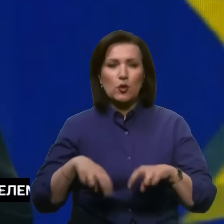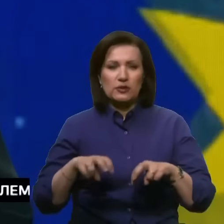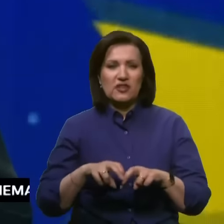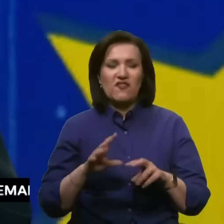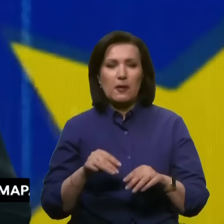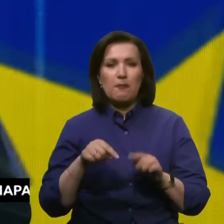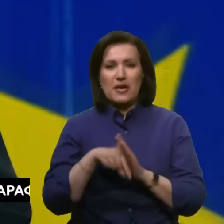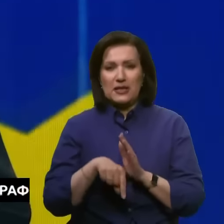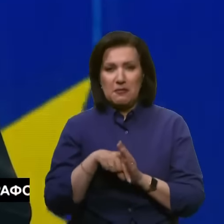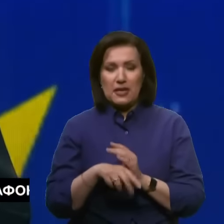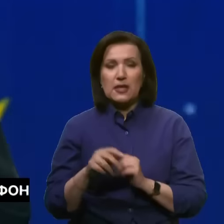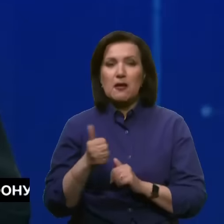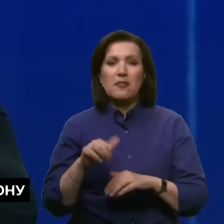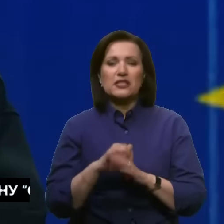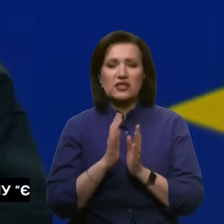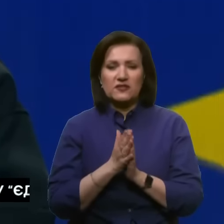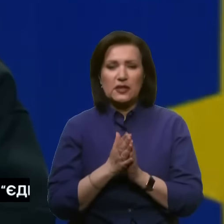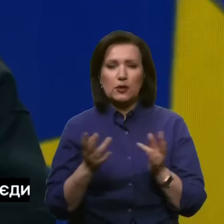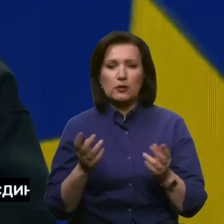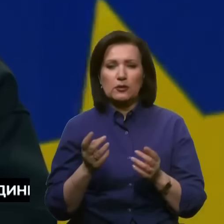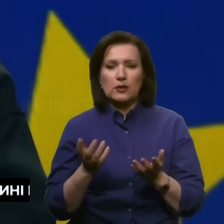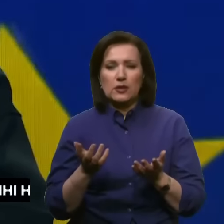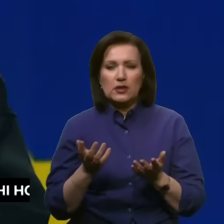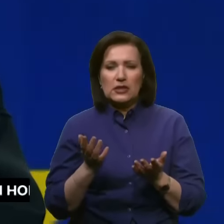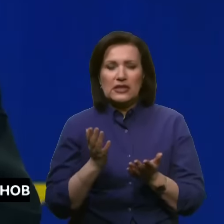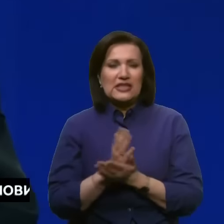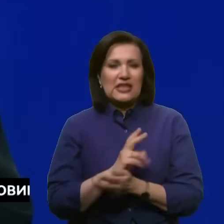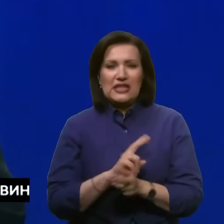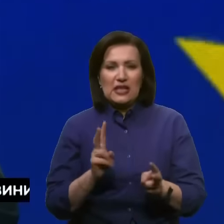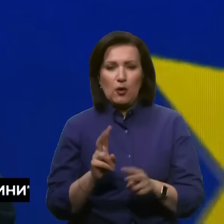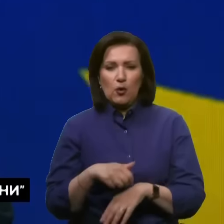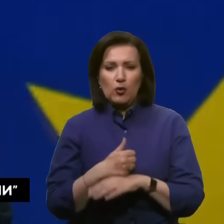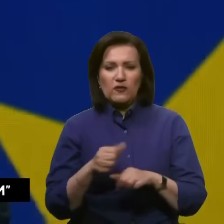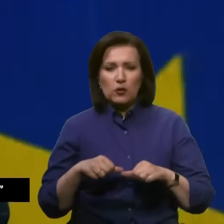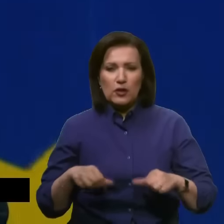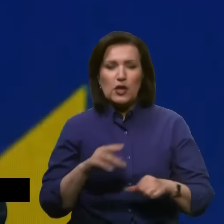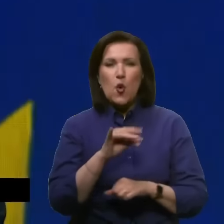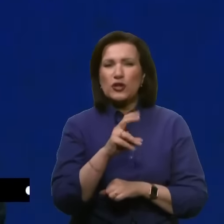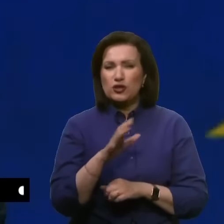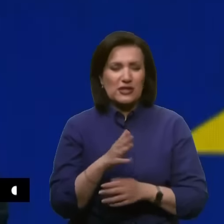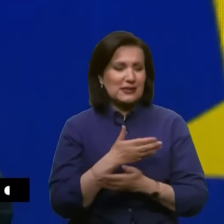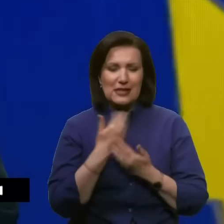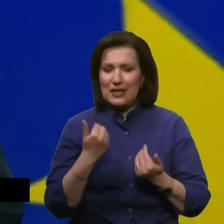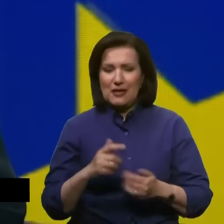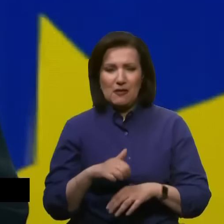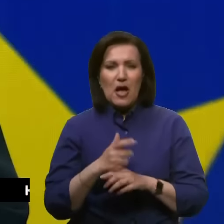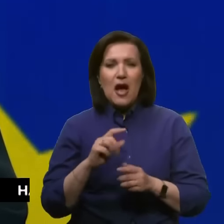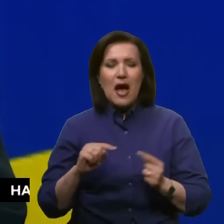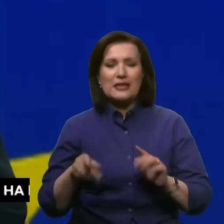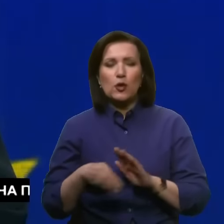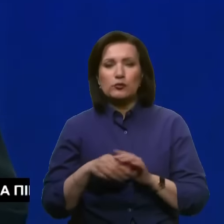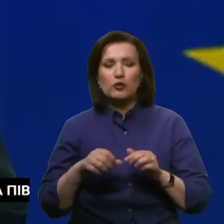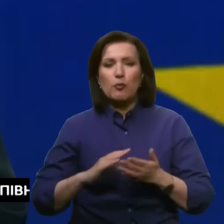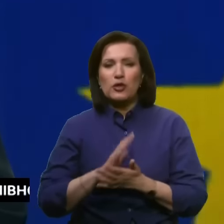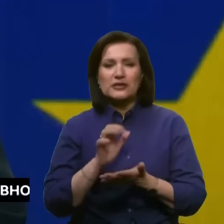розбиратися в предметі. Перш за все, Іонушас не є ніякою головою комітету профільного. Антикорупційною політикою